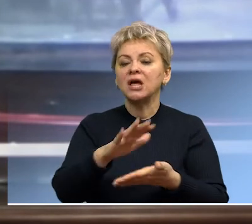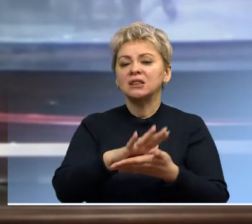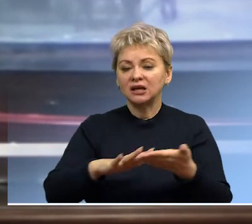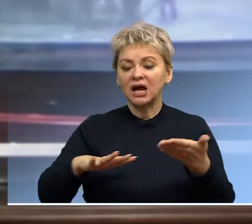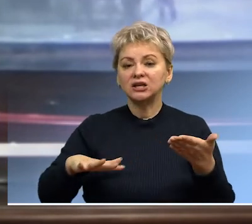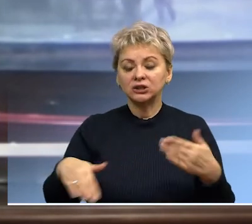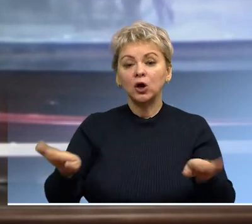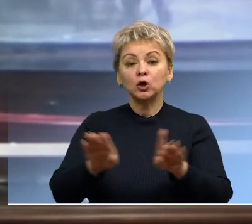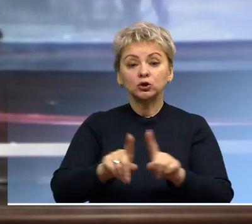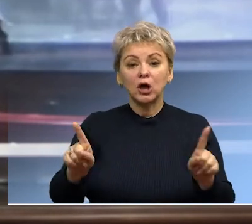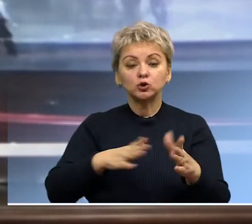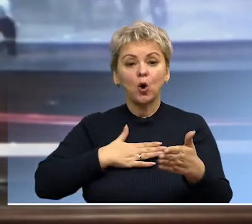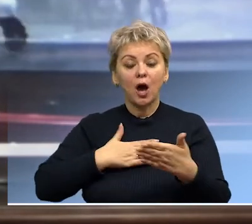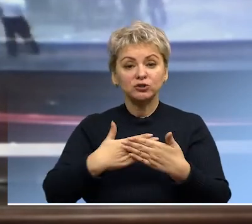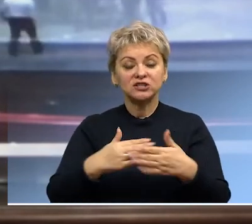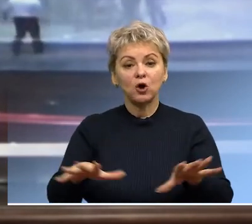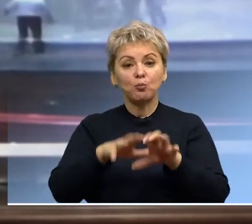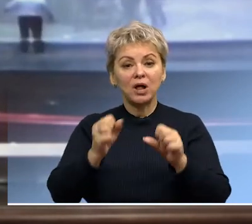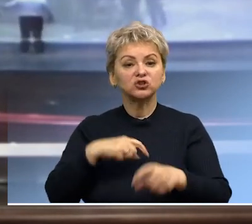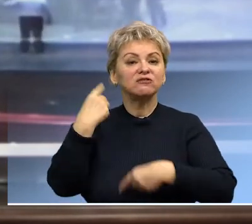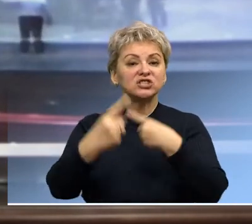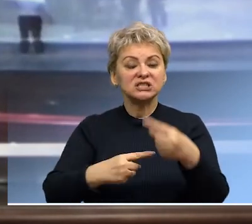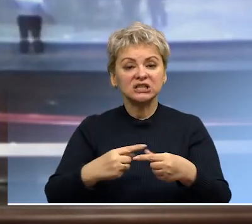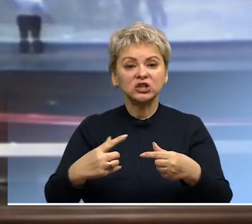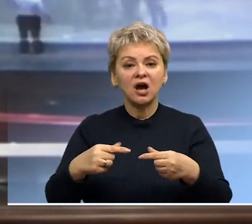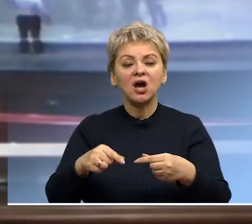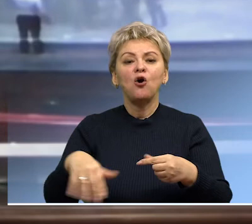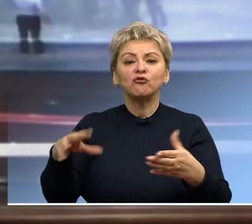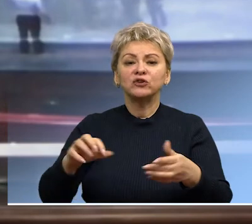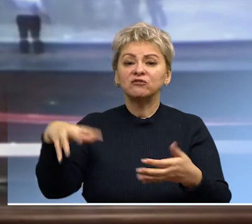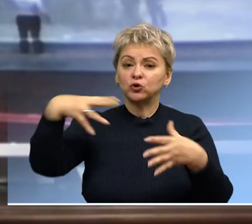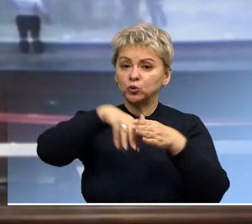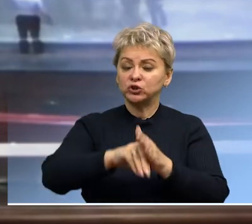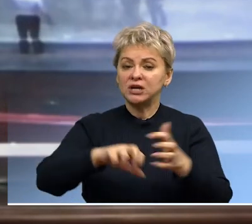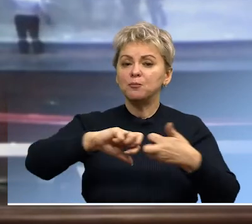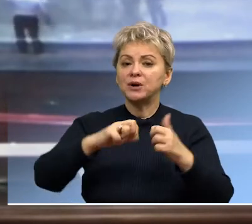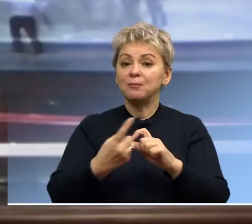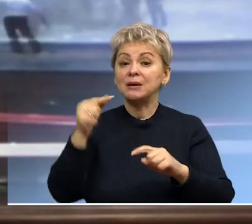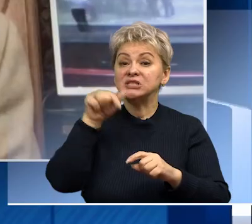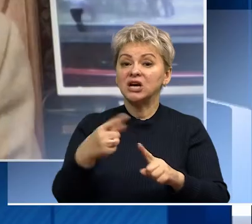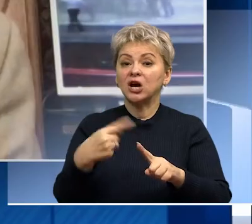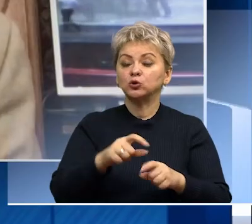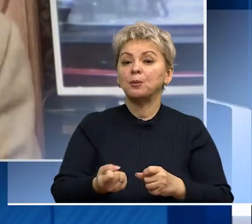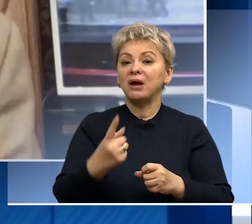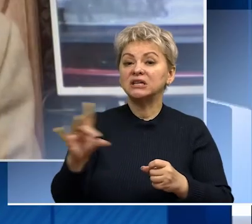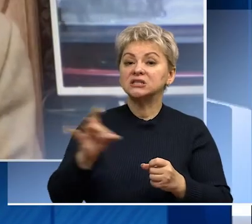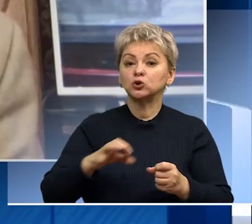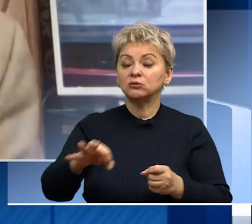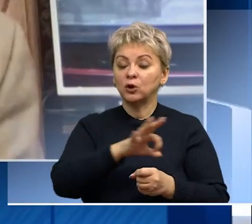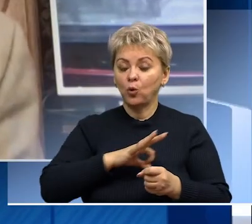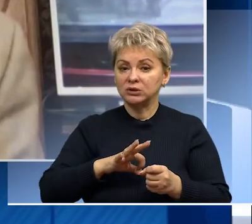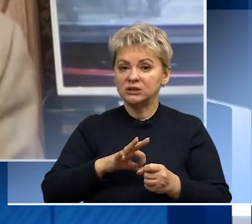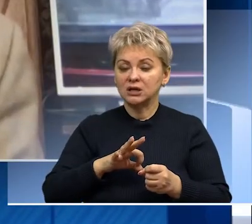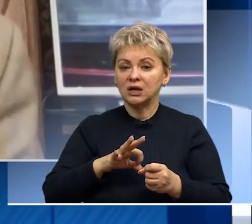так далее, и так далее. Так что общественная палата всегда в гуще тех проблем, которые появляются в Ростовской